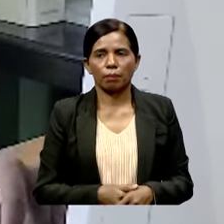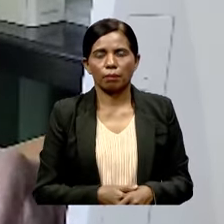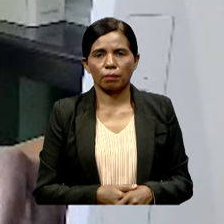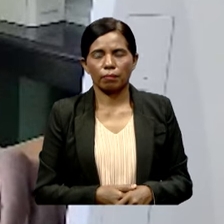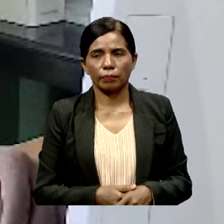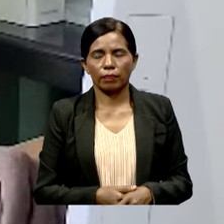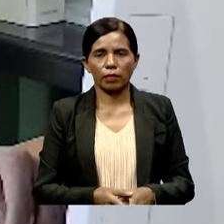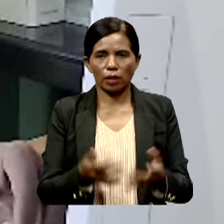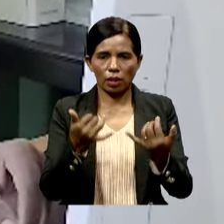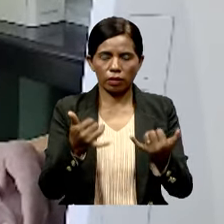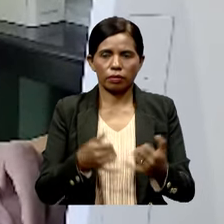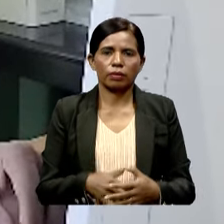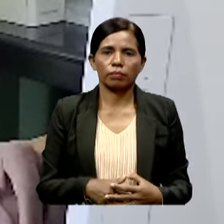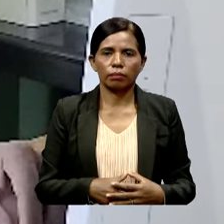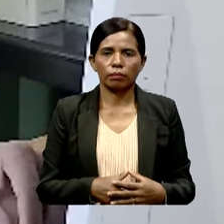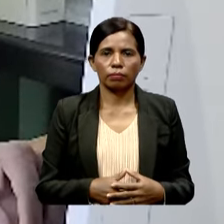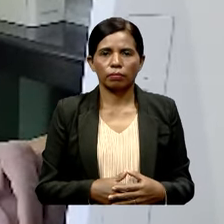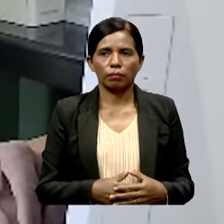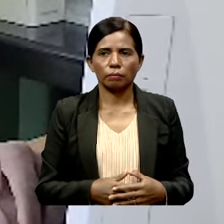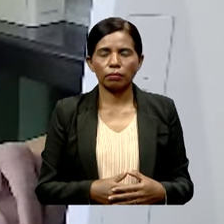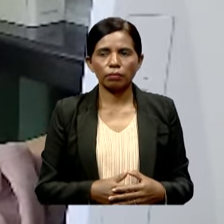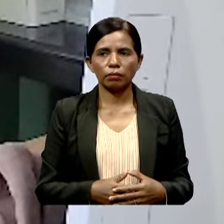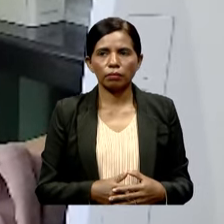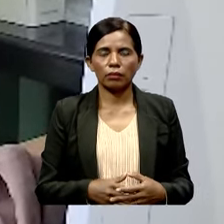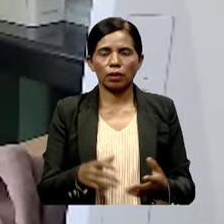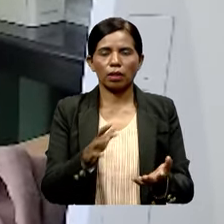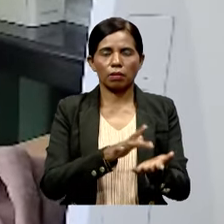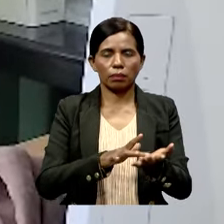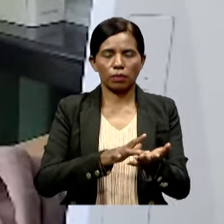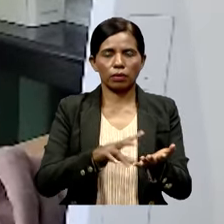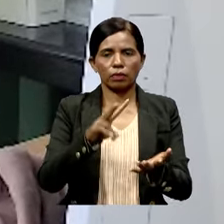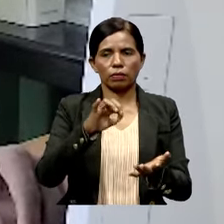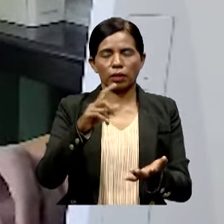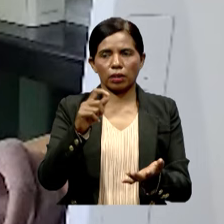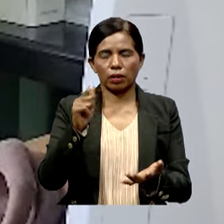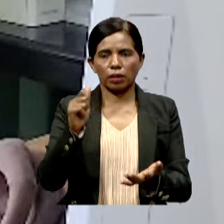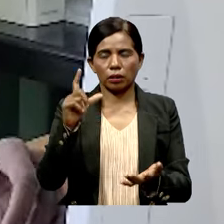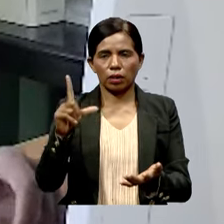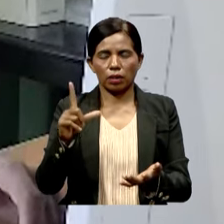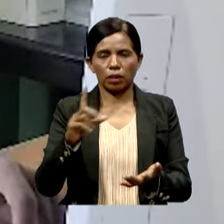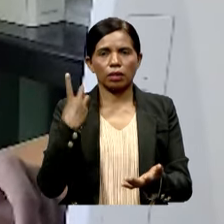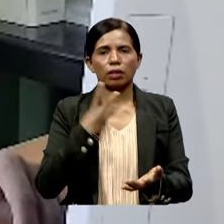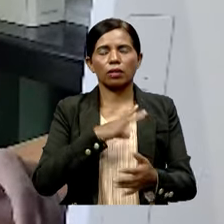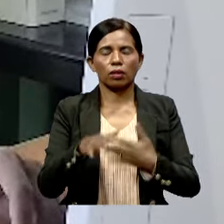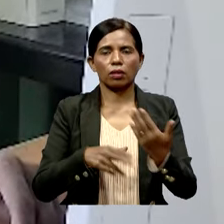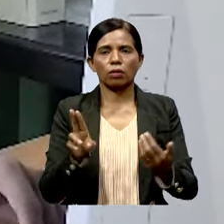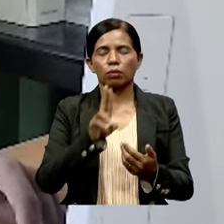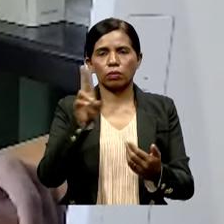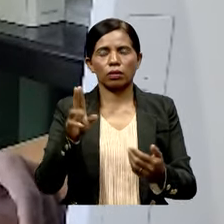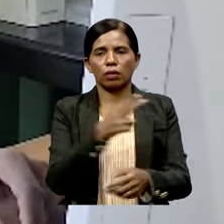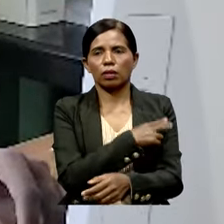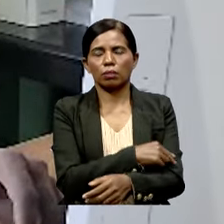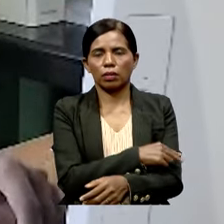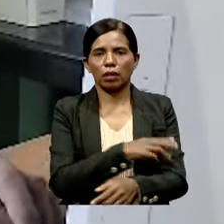ita agora rarau ba item vital nebe mayoria ita utiliza iha hospital